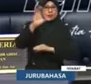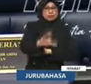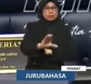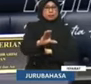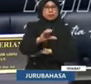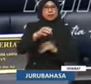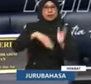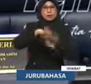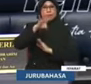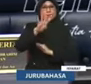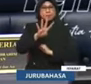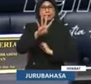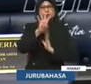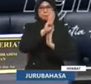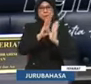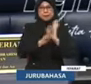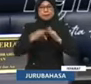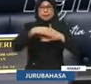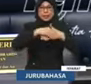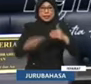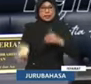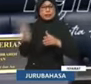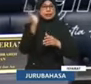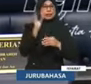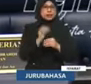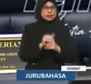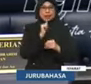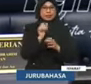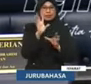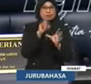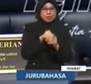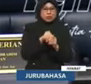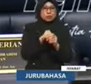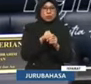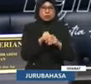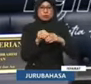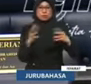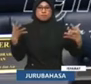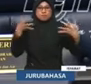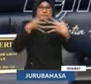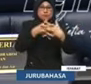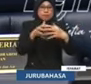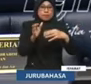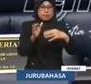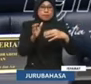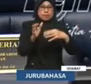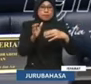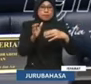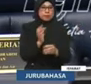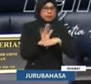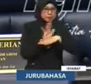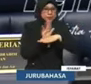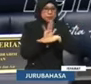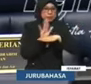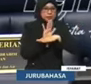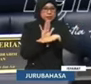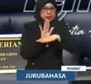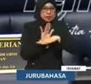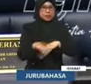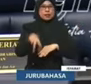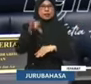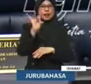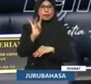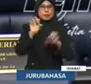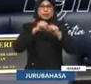lebih pada 4 billion Ringgit ini termasuk tidak termasuk sesi padanan perniagaan dengan izin Mas bisa matching